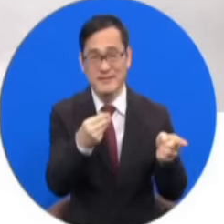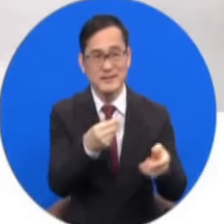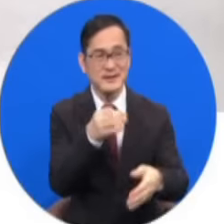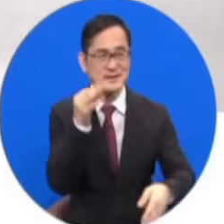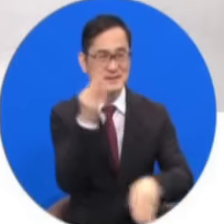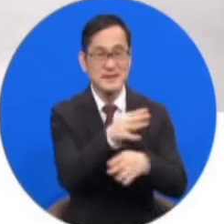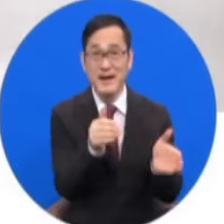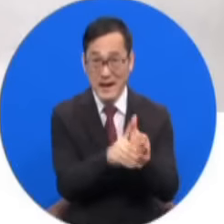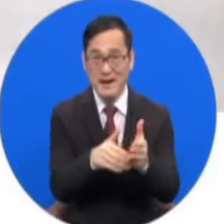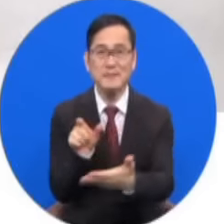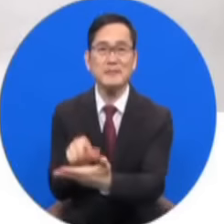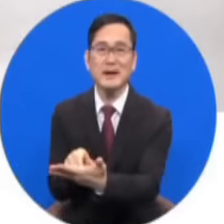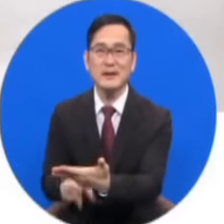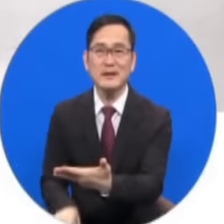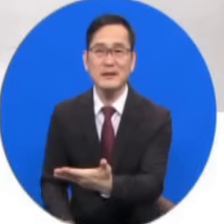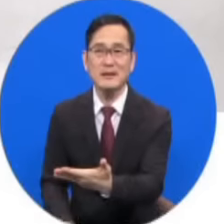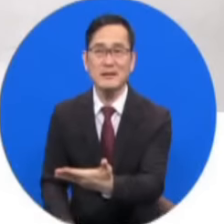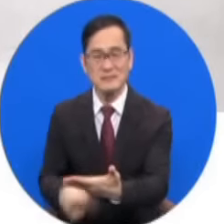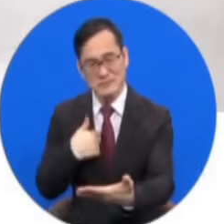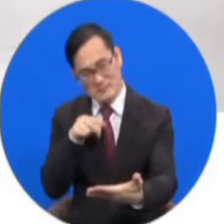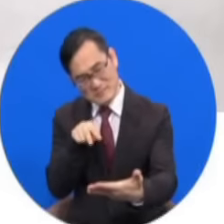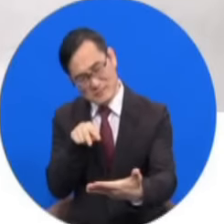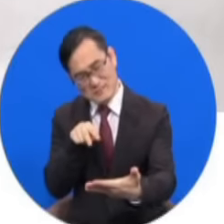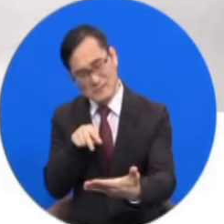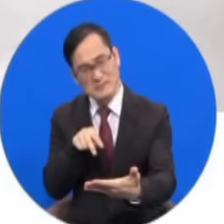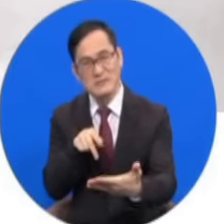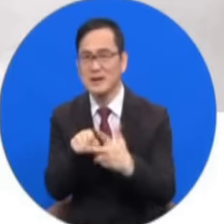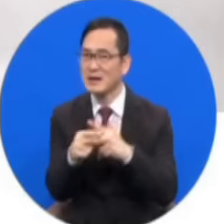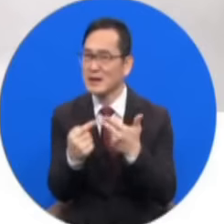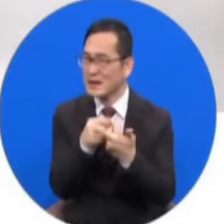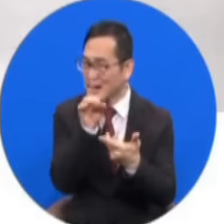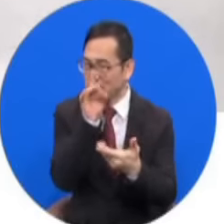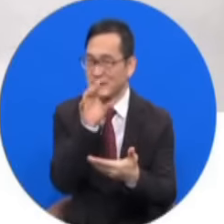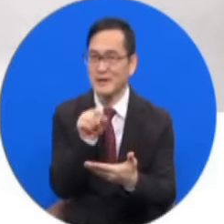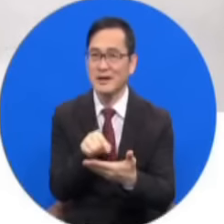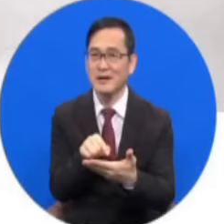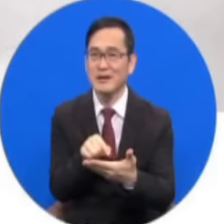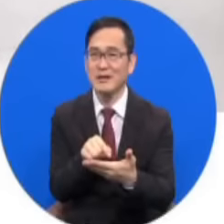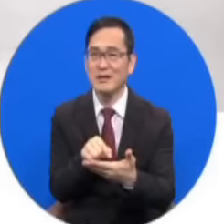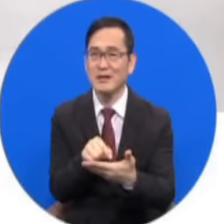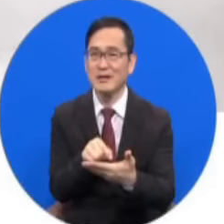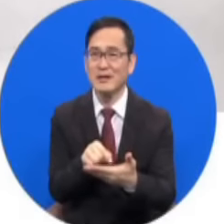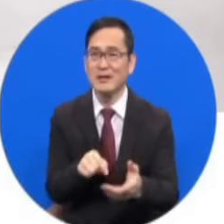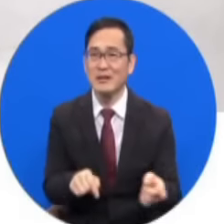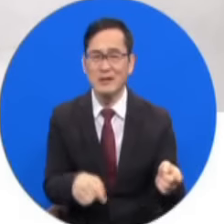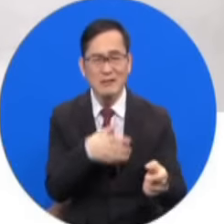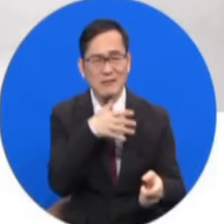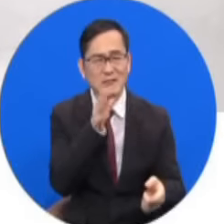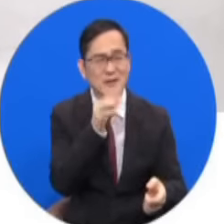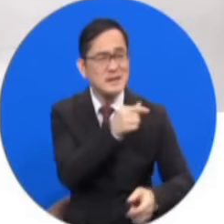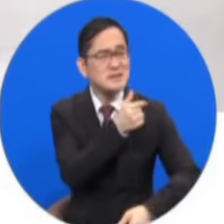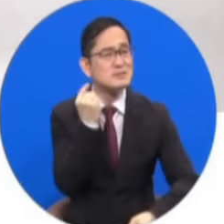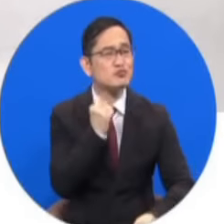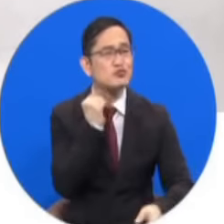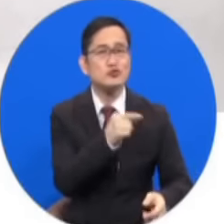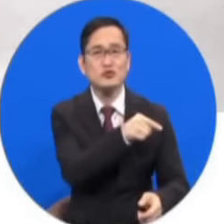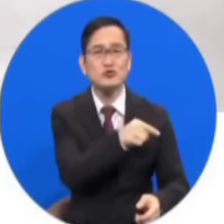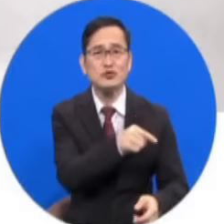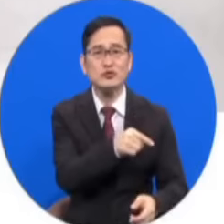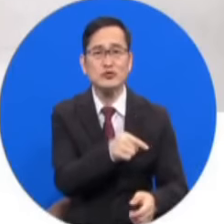매입했다고 그랬어요 그런데 저는 아무리 제가 좋게 생각을 하려고 해도 아니 그 노신부 님이 에어비앤비를